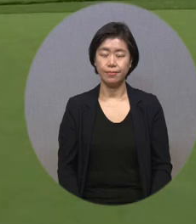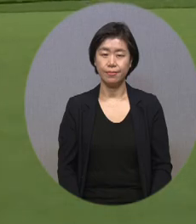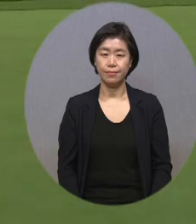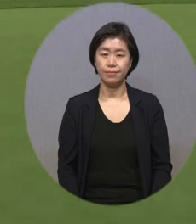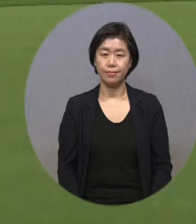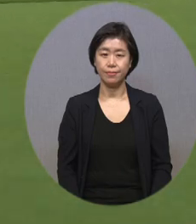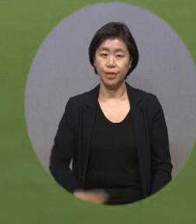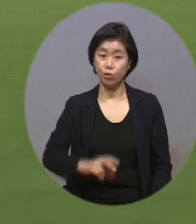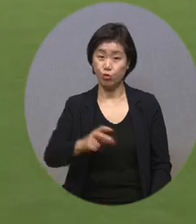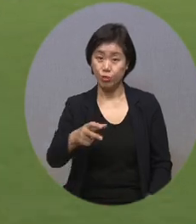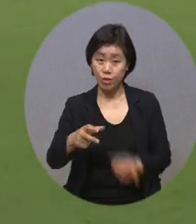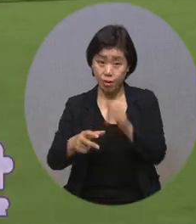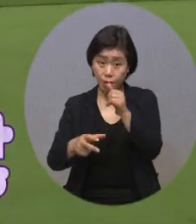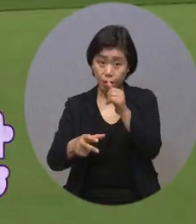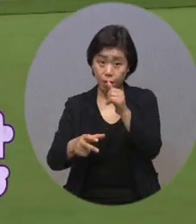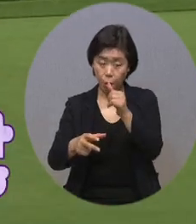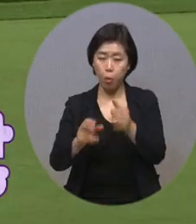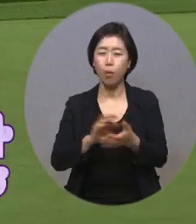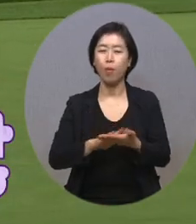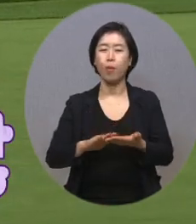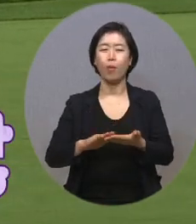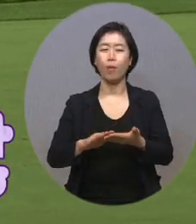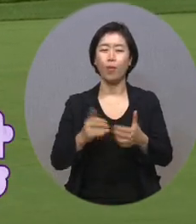안 그러지? 나이스.